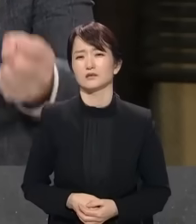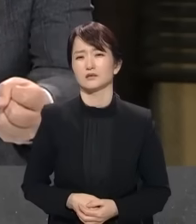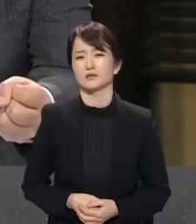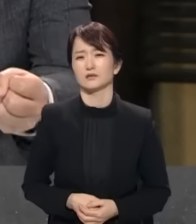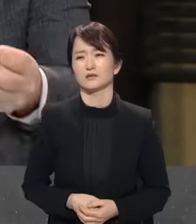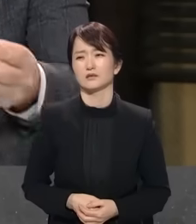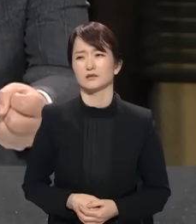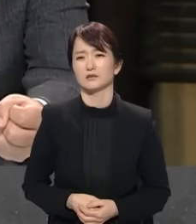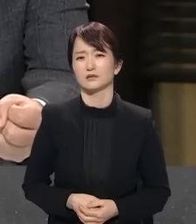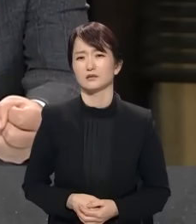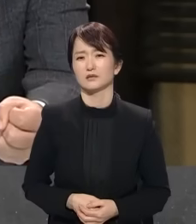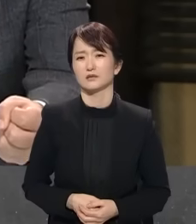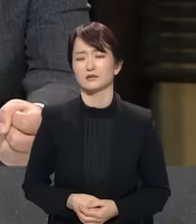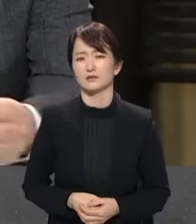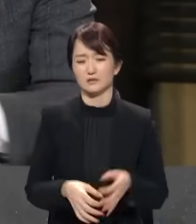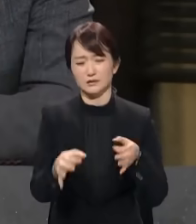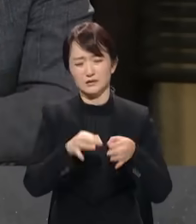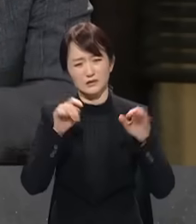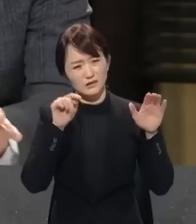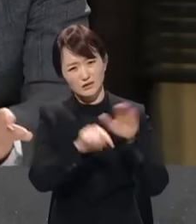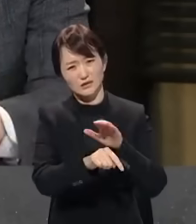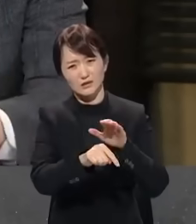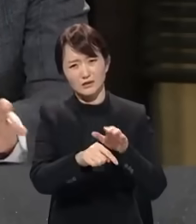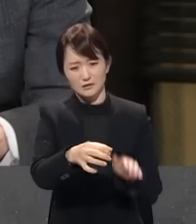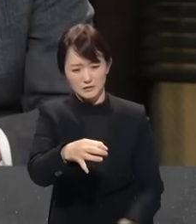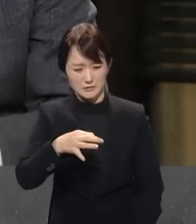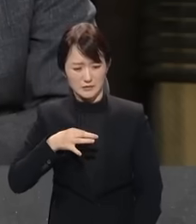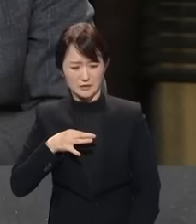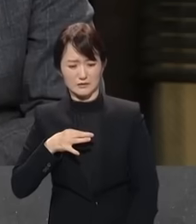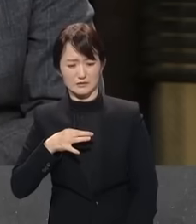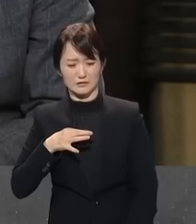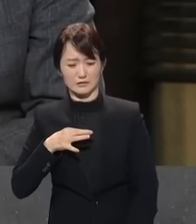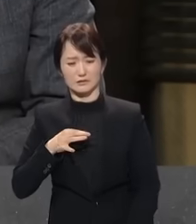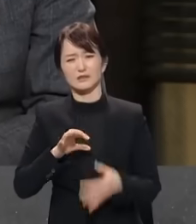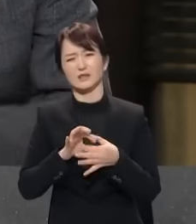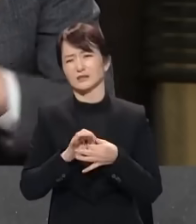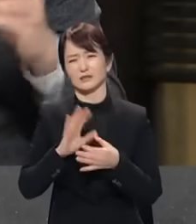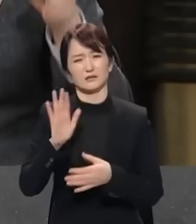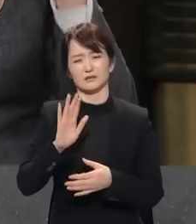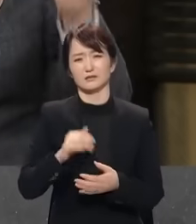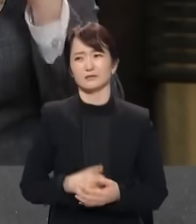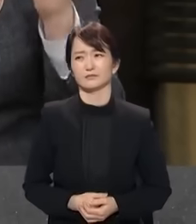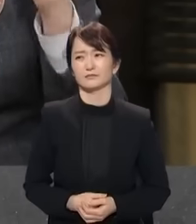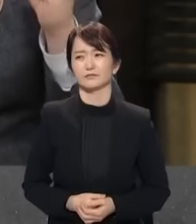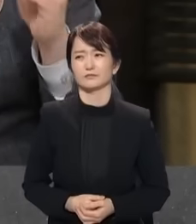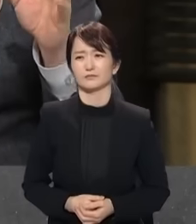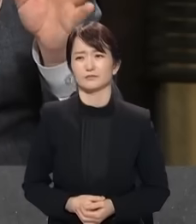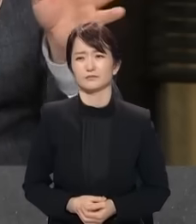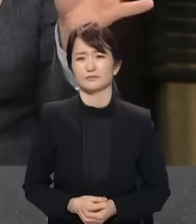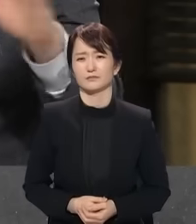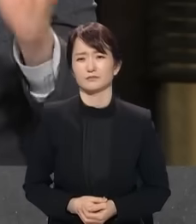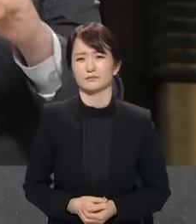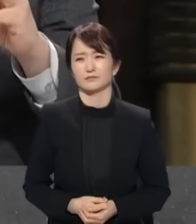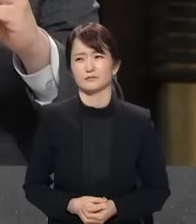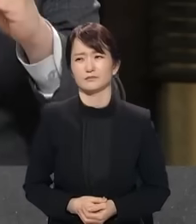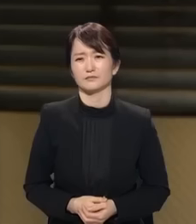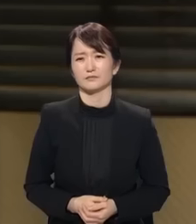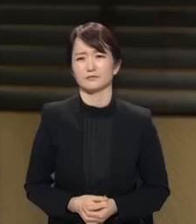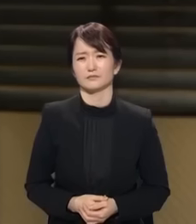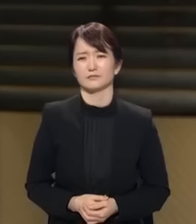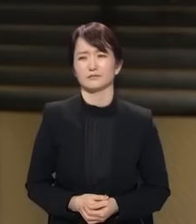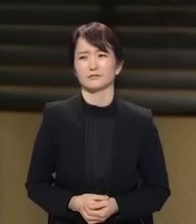꼭 받아 그 가서 받을 그런 채권 채무 관계는 아니거든요. 뭐 예컨대 뭐 지참 채무 뭐 이렇게 얘기하는데 그런 건